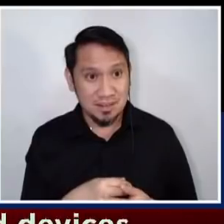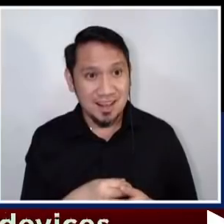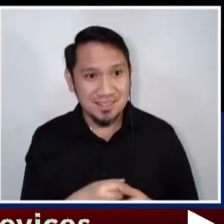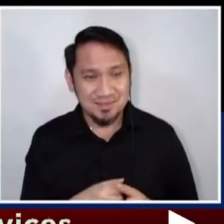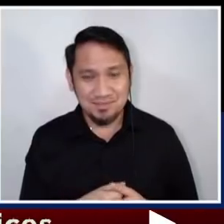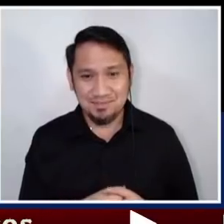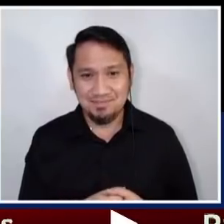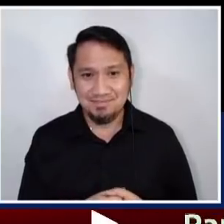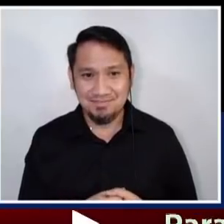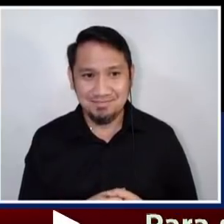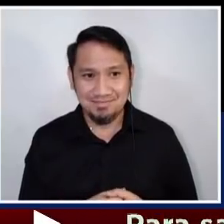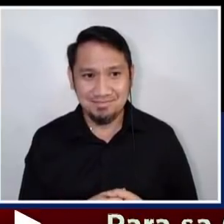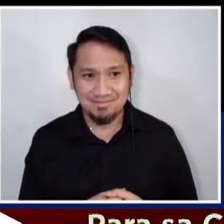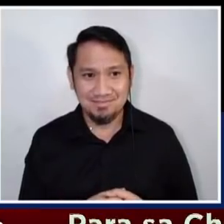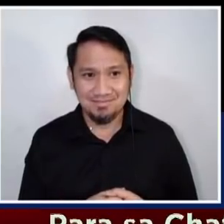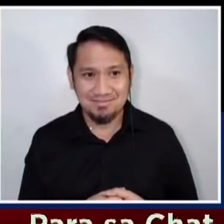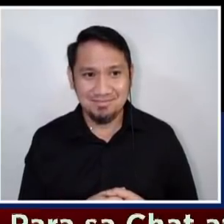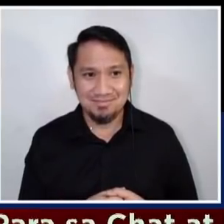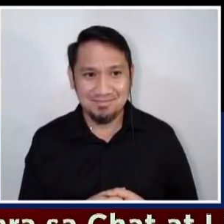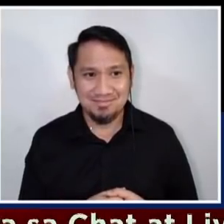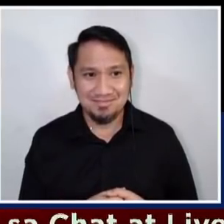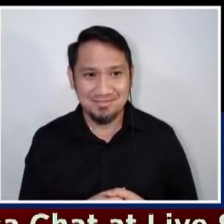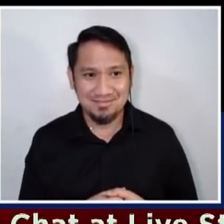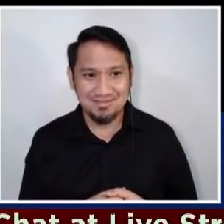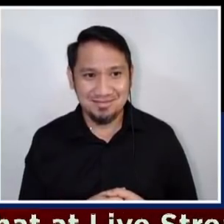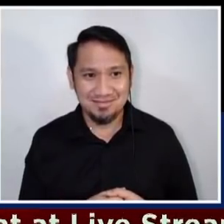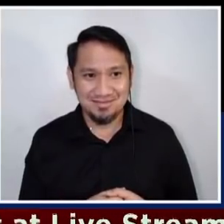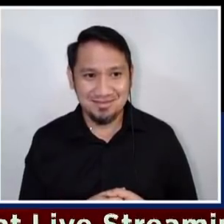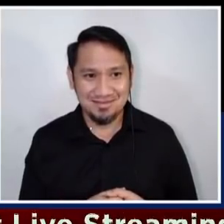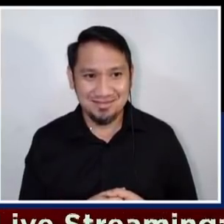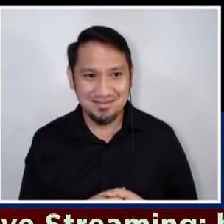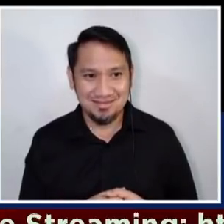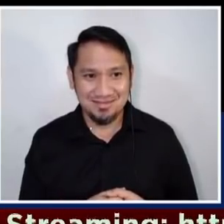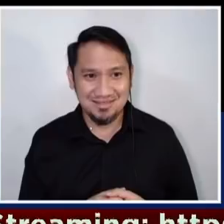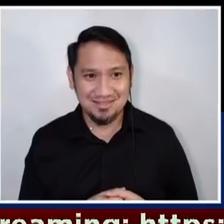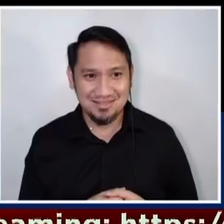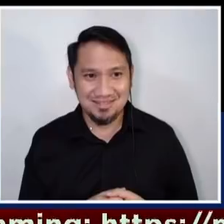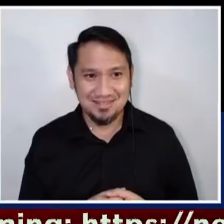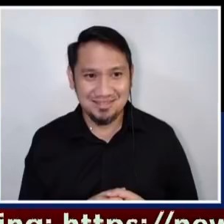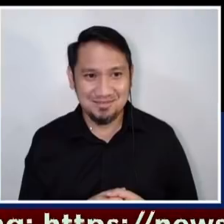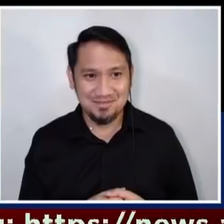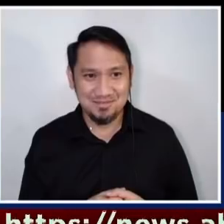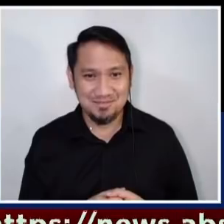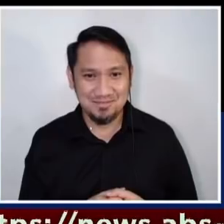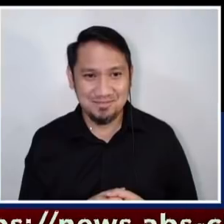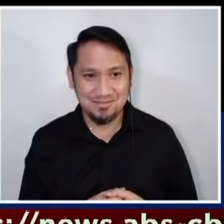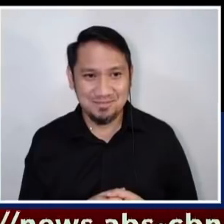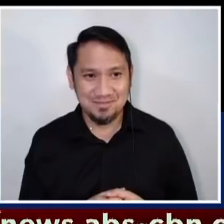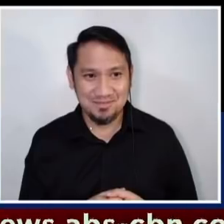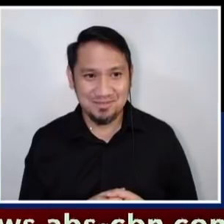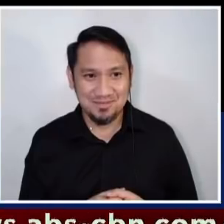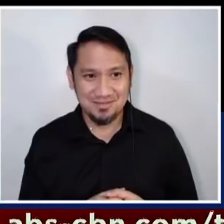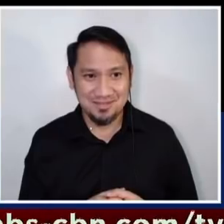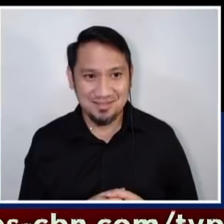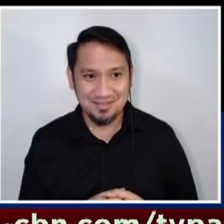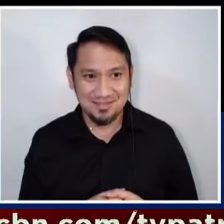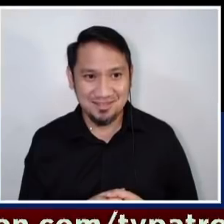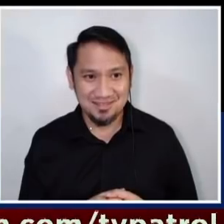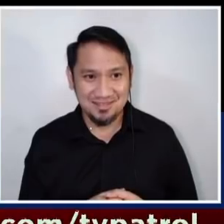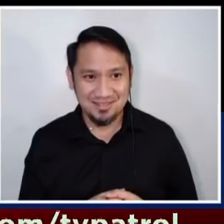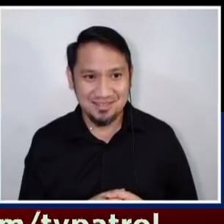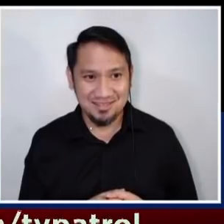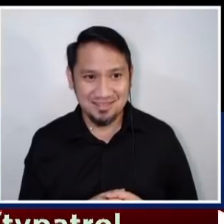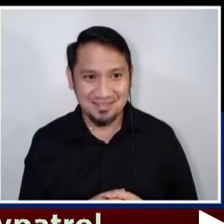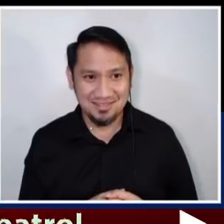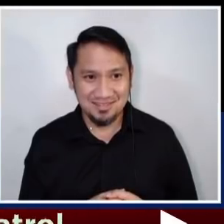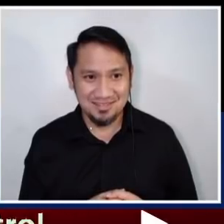Oh, sorry boss, ganito niya pala yung serve to. Masarap ah.